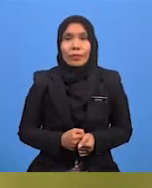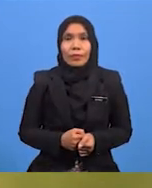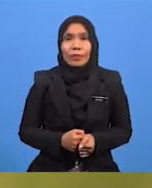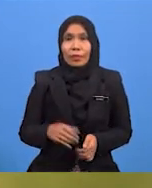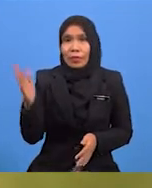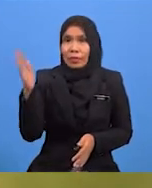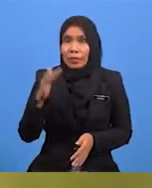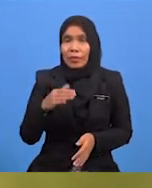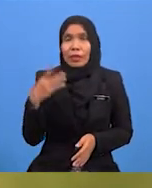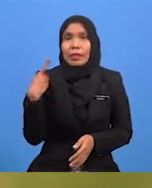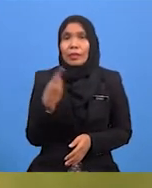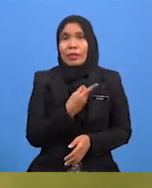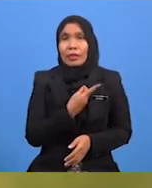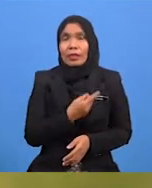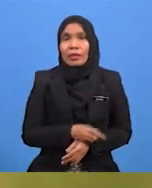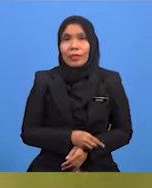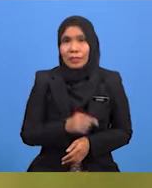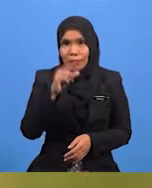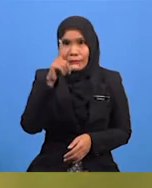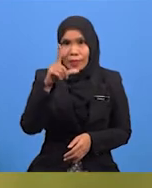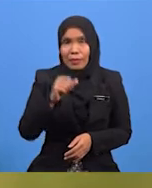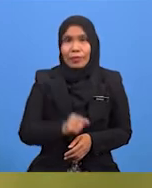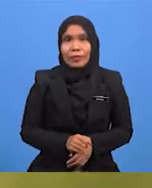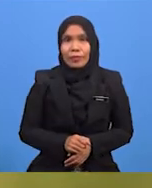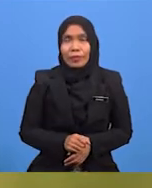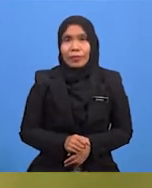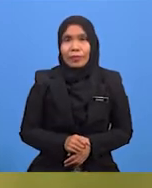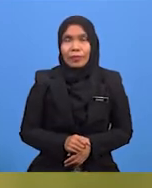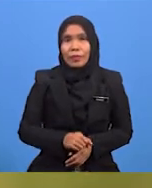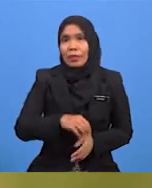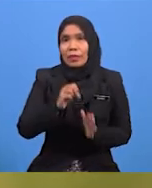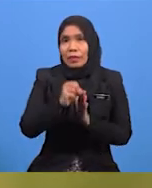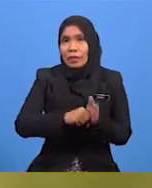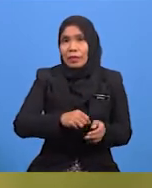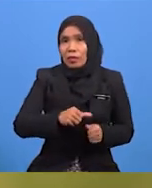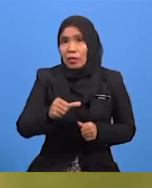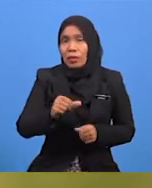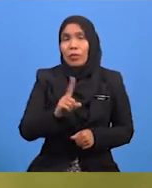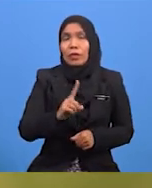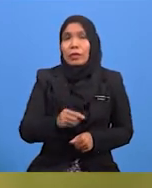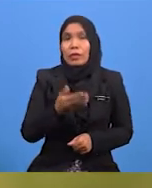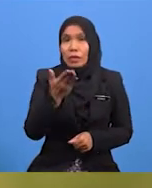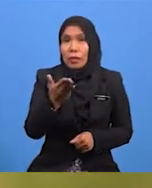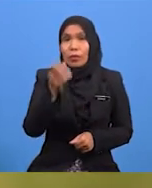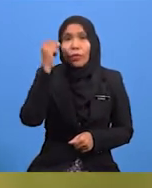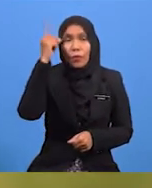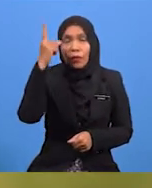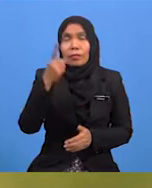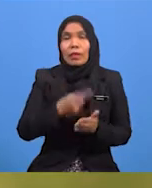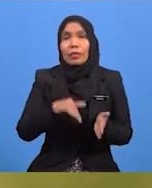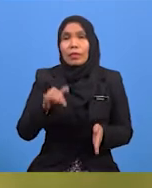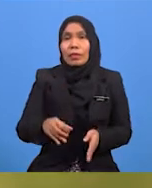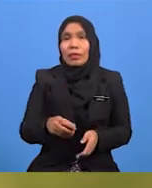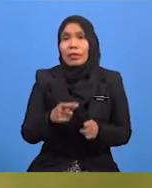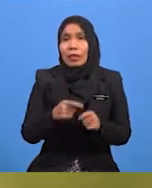ini, mari kita lihat sejauh mana kamu memahami apa yang telah kita pelajari pada